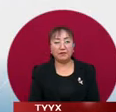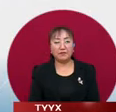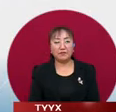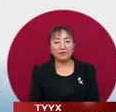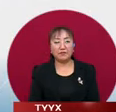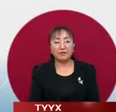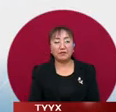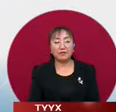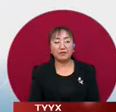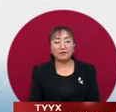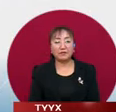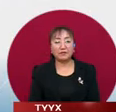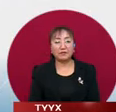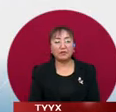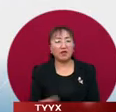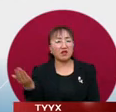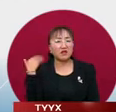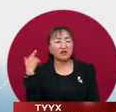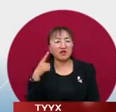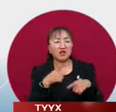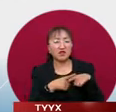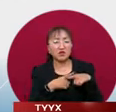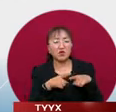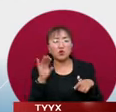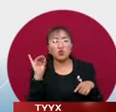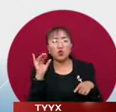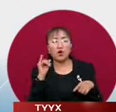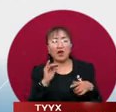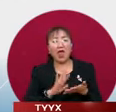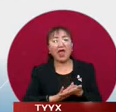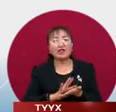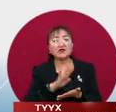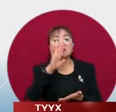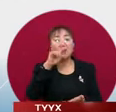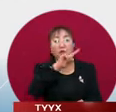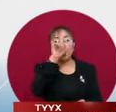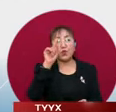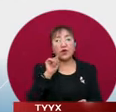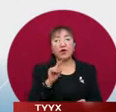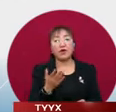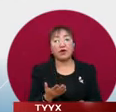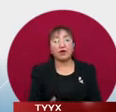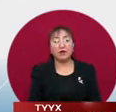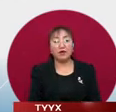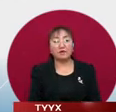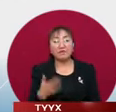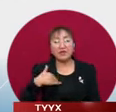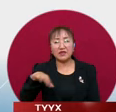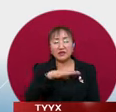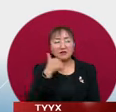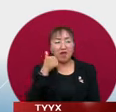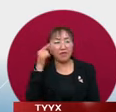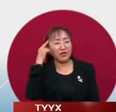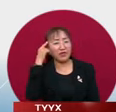За тэгвэл Эртний Грек маань юугаараа алдартай байв хүмүүдээ? Бидний хамгийн сайн мэддэг зум